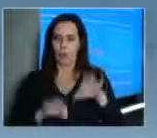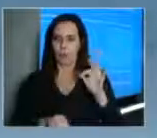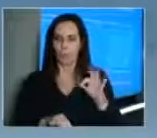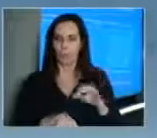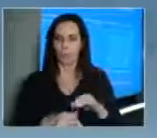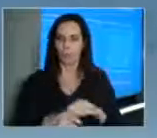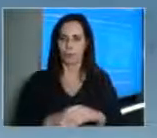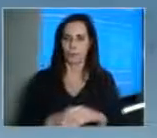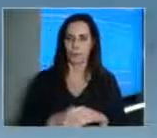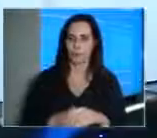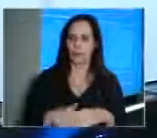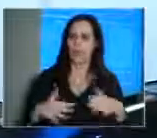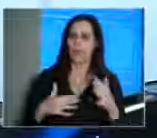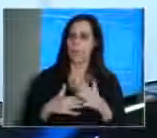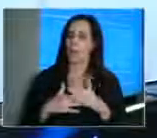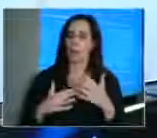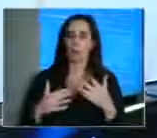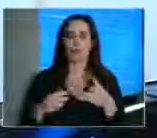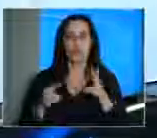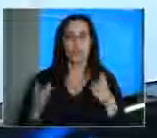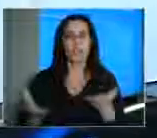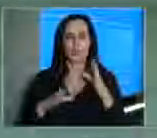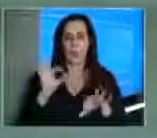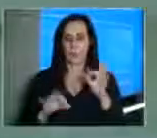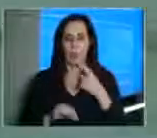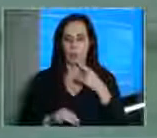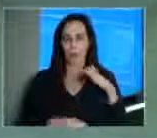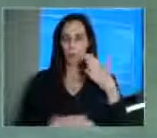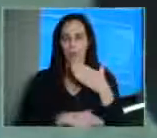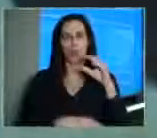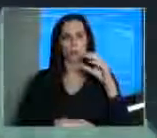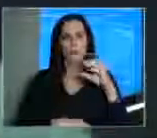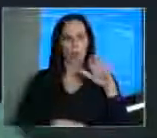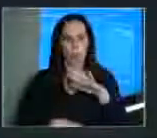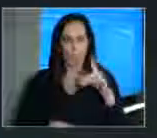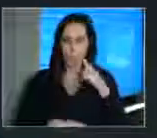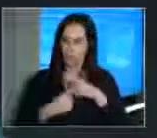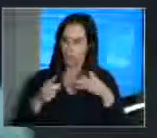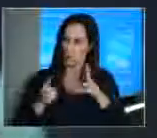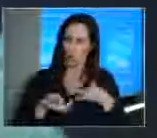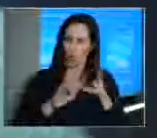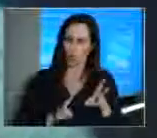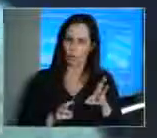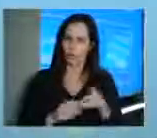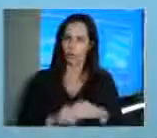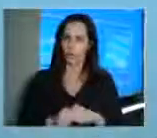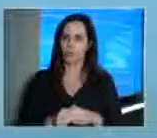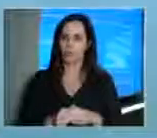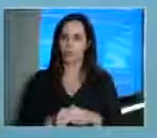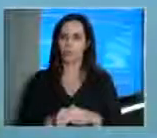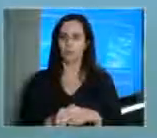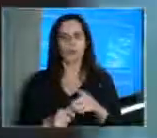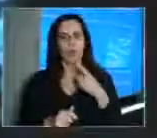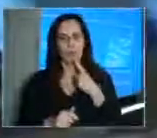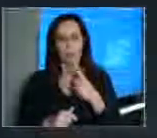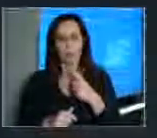בחנו שיטות לעידוד הצבעה בכל מיני מדינות בעולם. הזכרנו בעיקר מדינות OECD, וראינו כל מיני שיטות, בואי